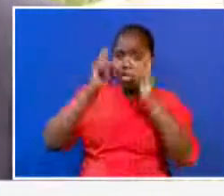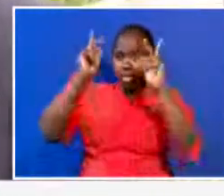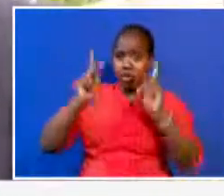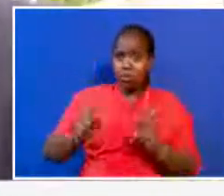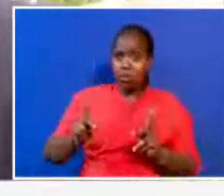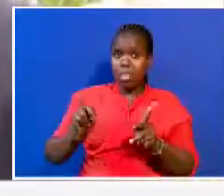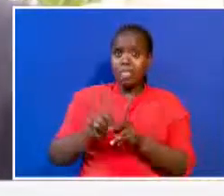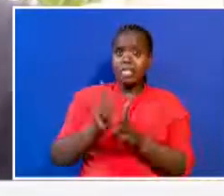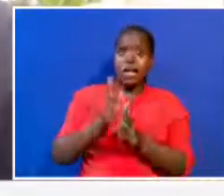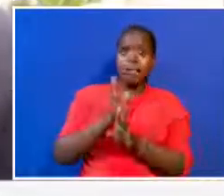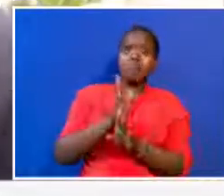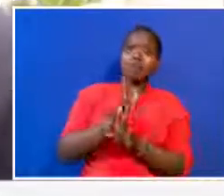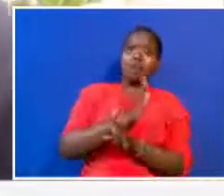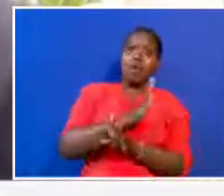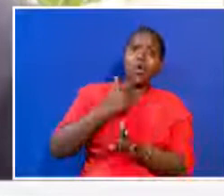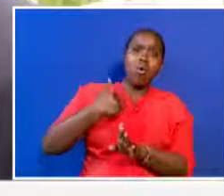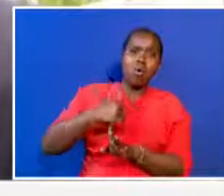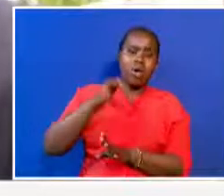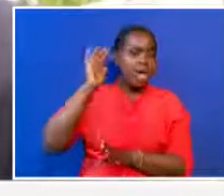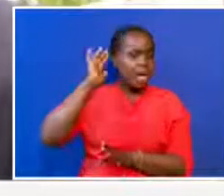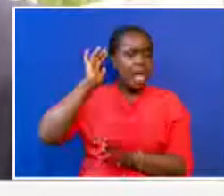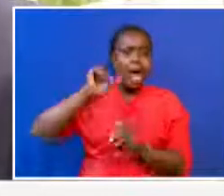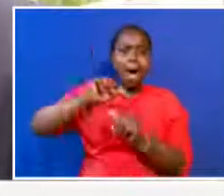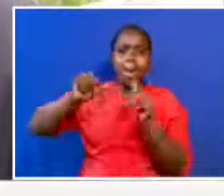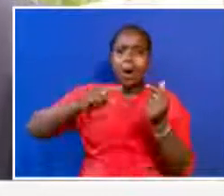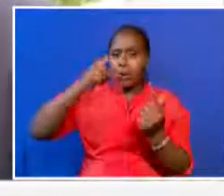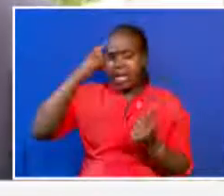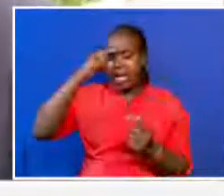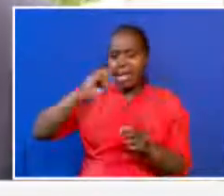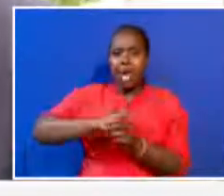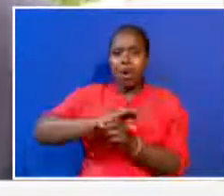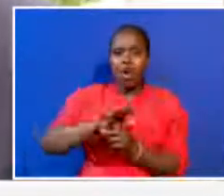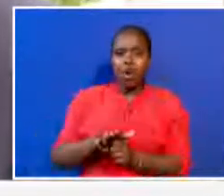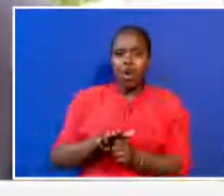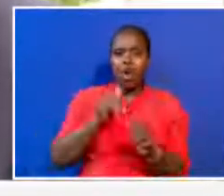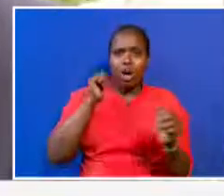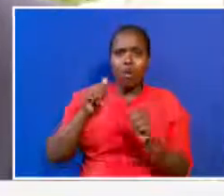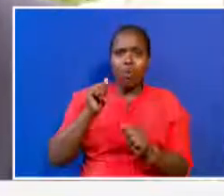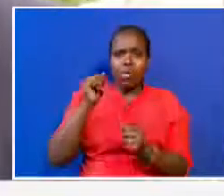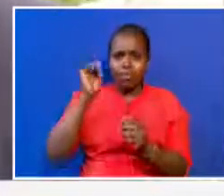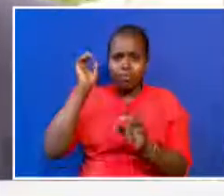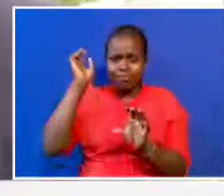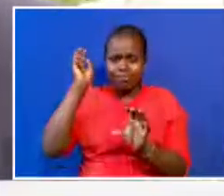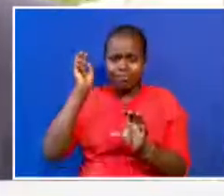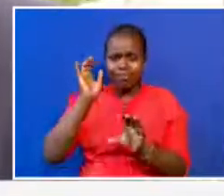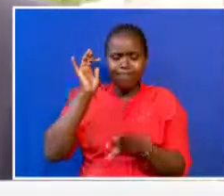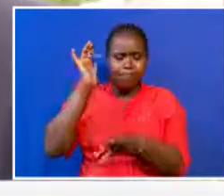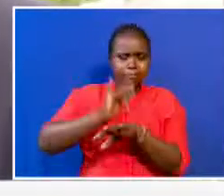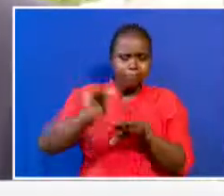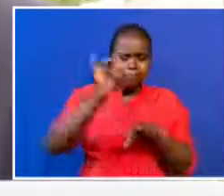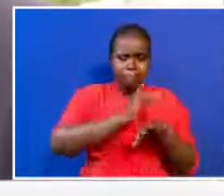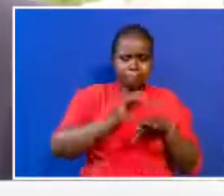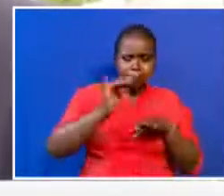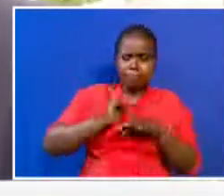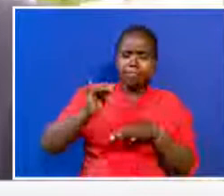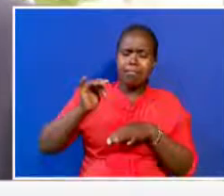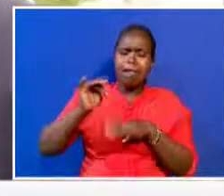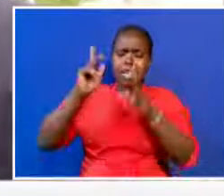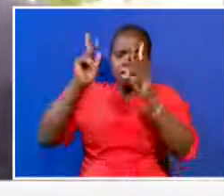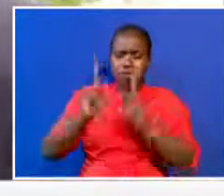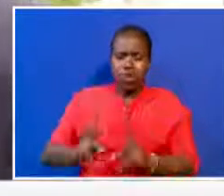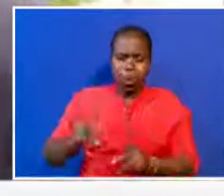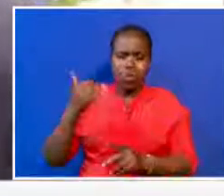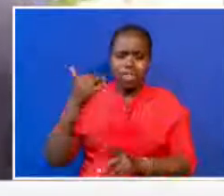tulikuwa tushapata ile variant ya COVID-19 ya India ambayo ilikuwa imeshaenea katika sehemu hizo za Nyanza,